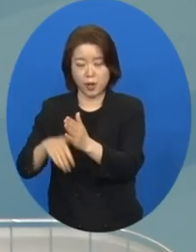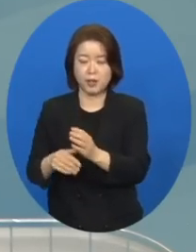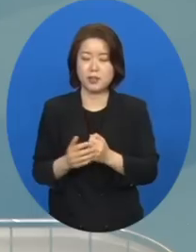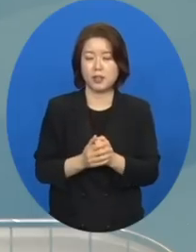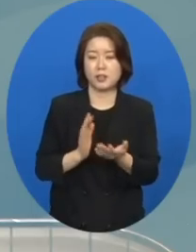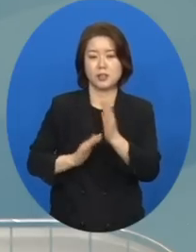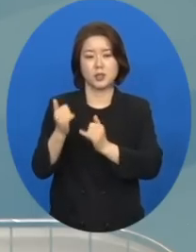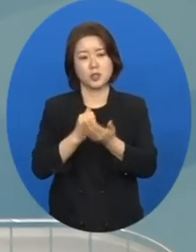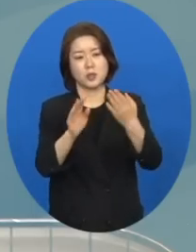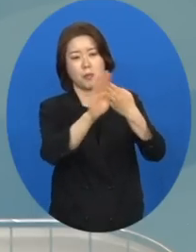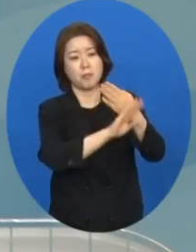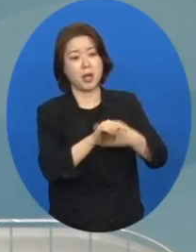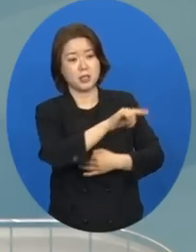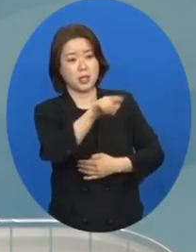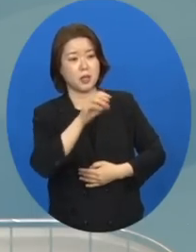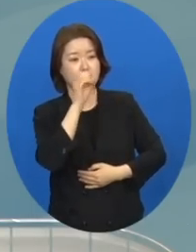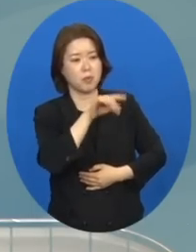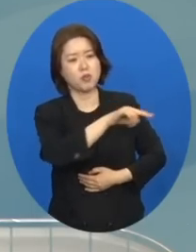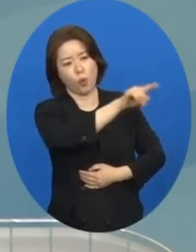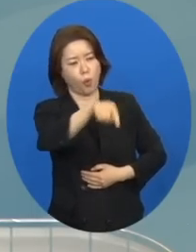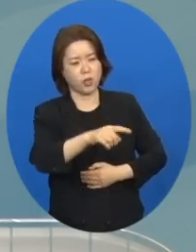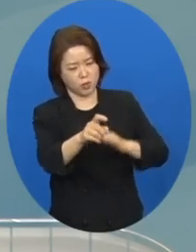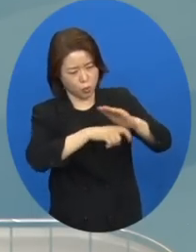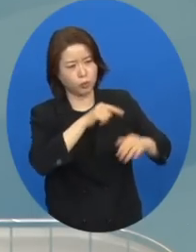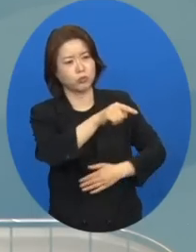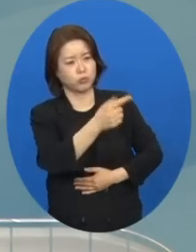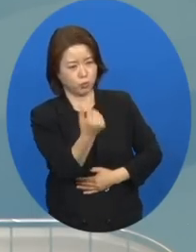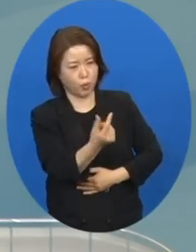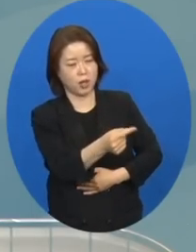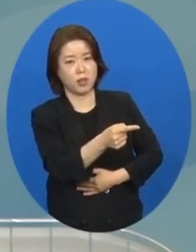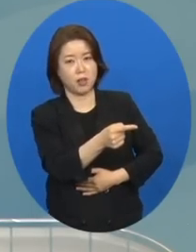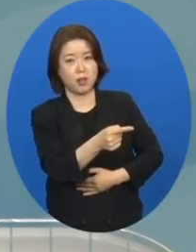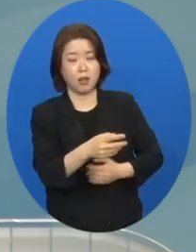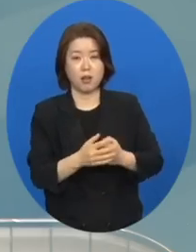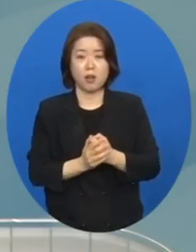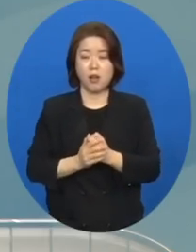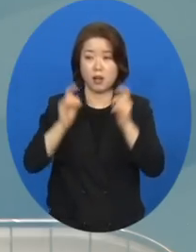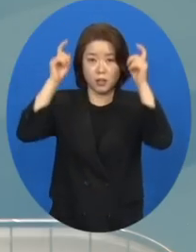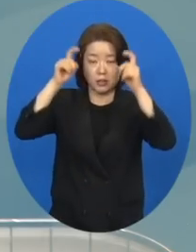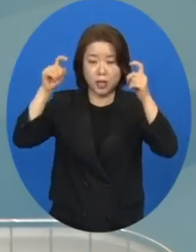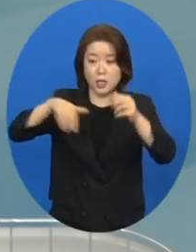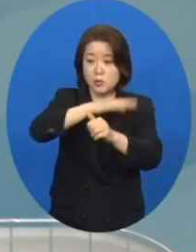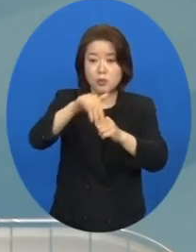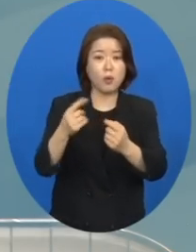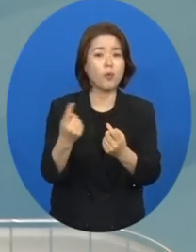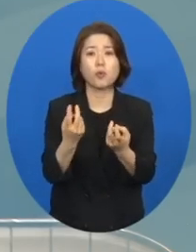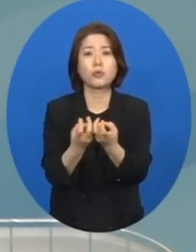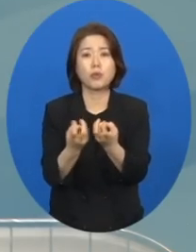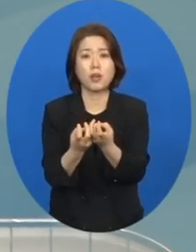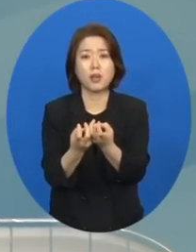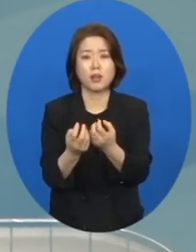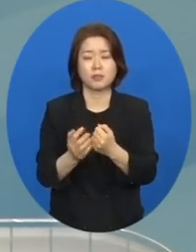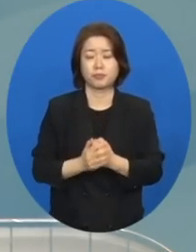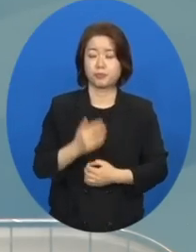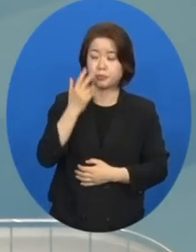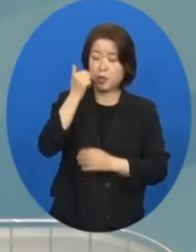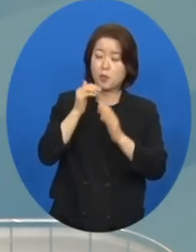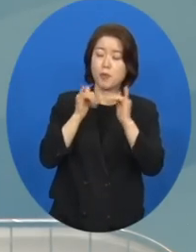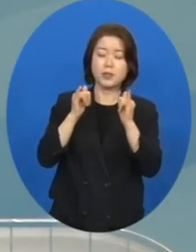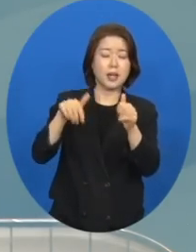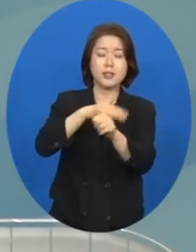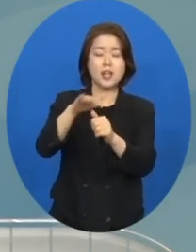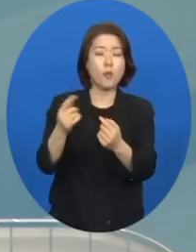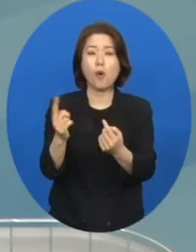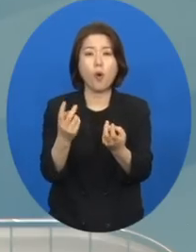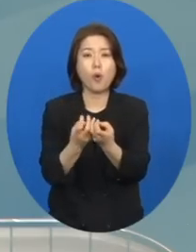서 너희가 도둑 있다 강도 다 그래야 서양 들의 상황이 어떻게 되었는가 여러분 눈먼 사람의 상황이